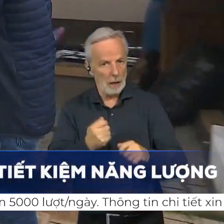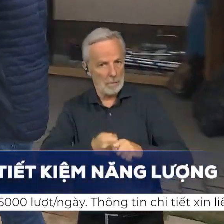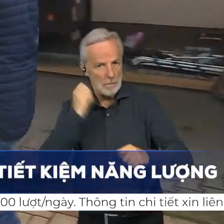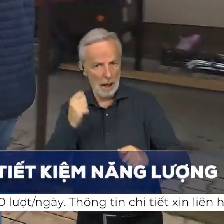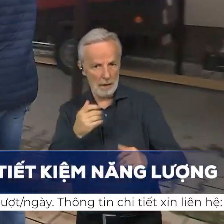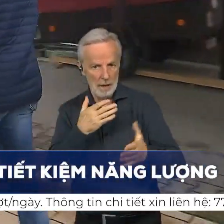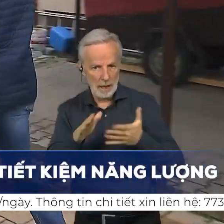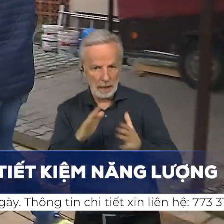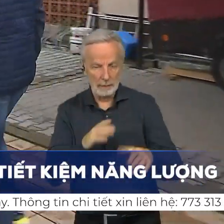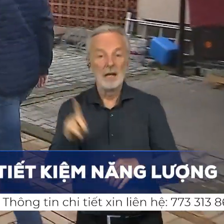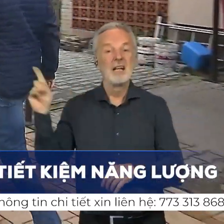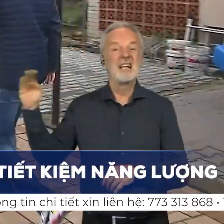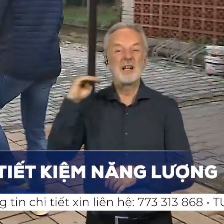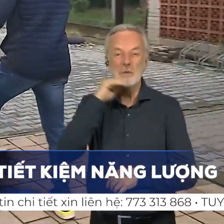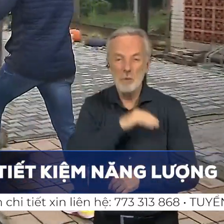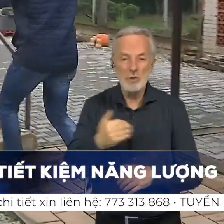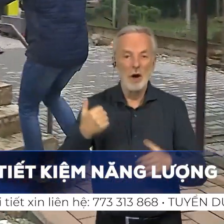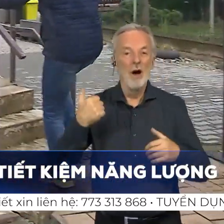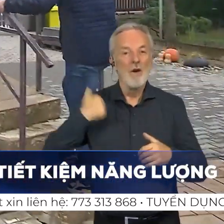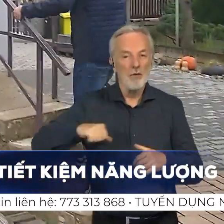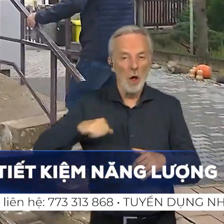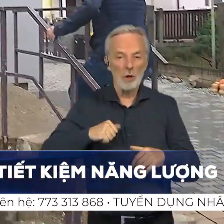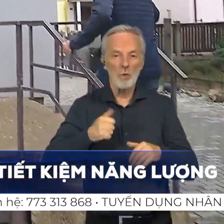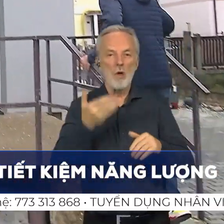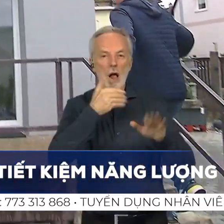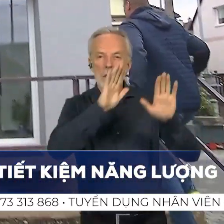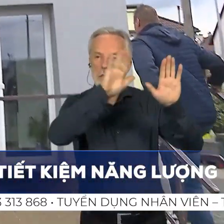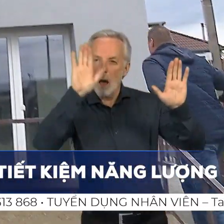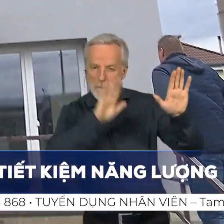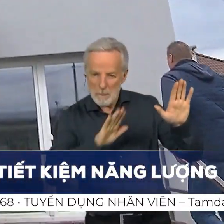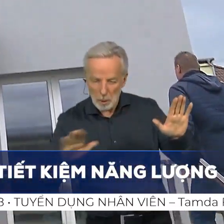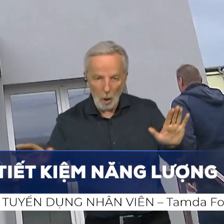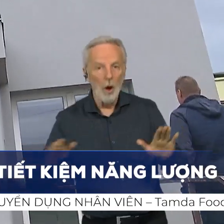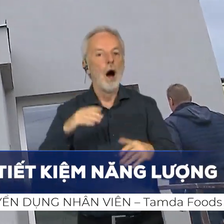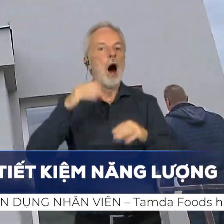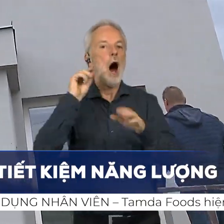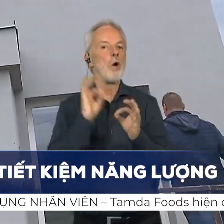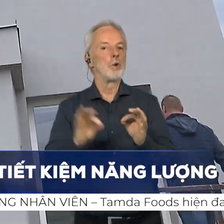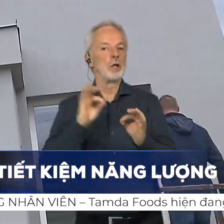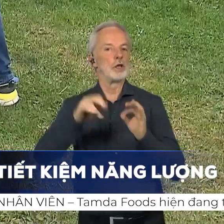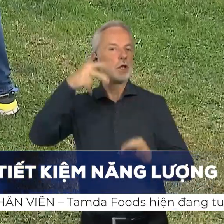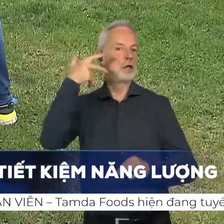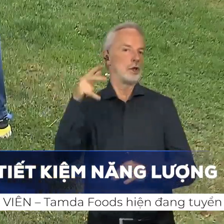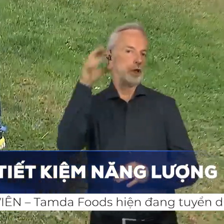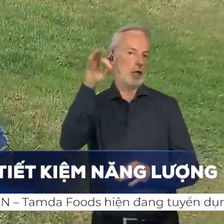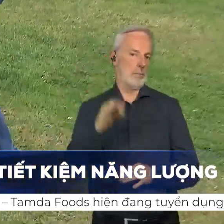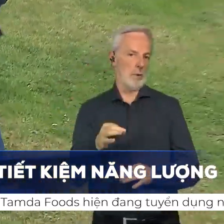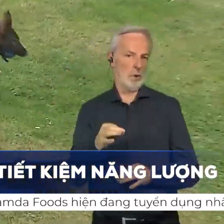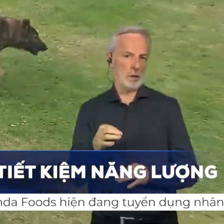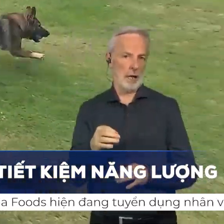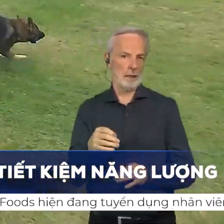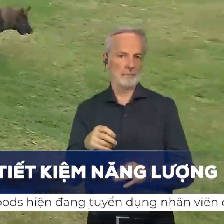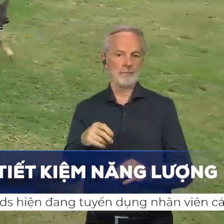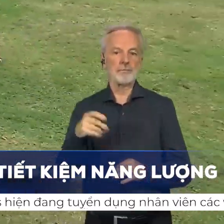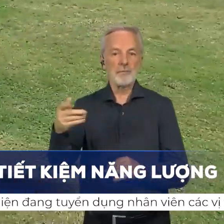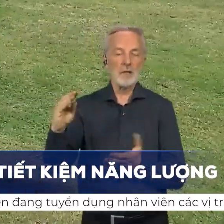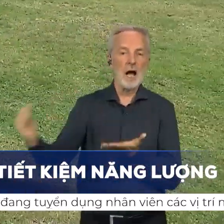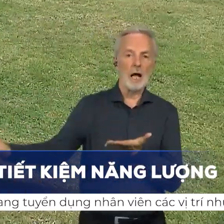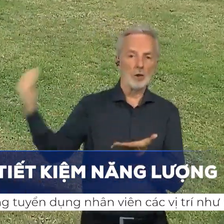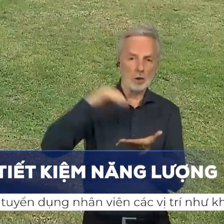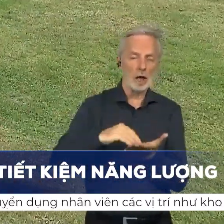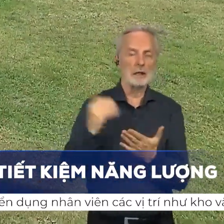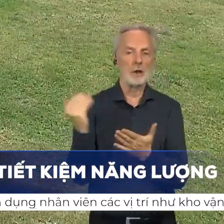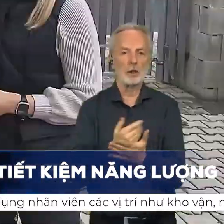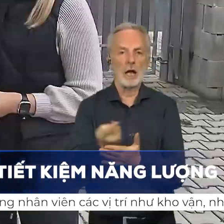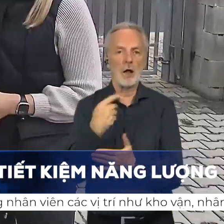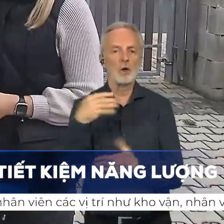Ông Mikhail Zhamburek đã cách nhiệt ngôi nhà của mình vào năm ngoái. 1/3 số tiền đầu tư đã được hoàn trả nhờ trợ cấp từ chương trình Nova Zelena